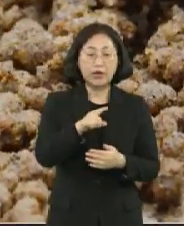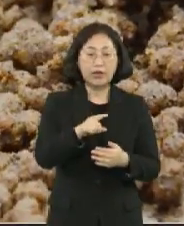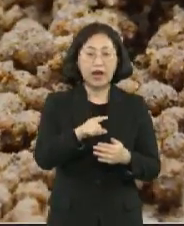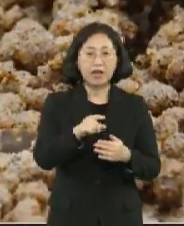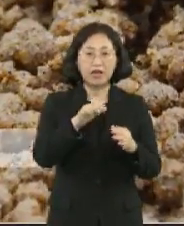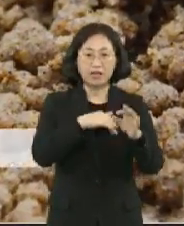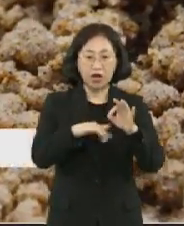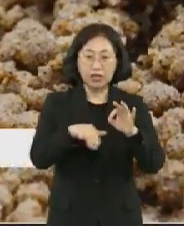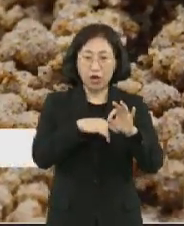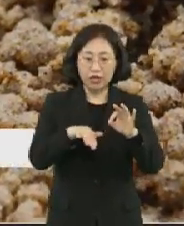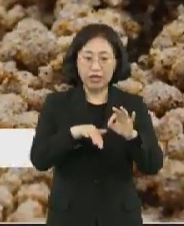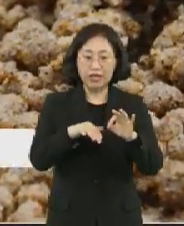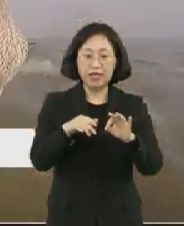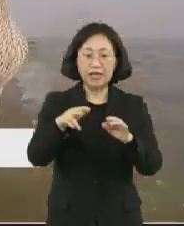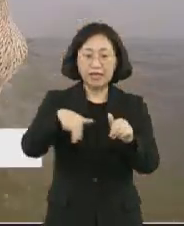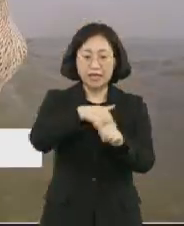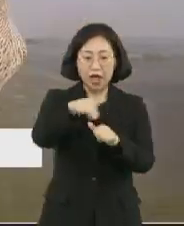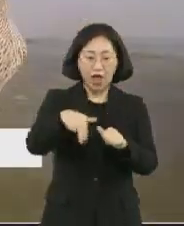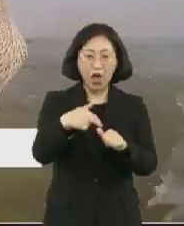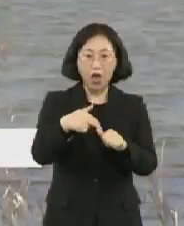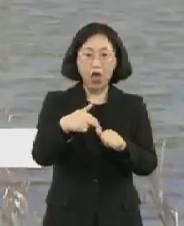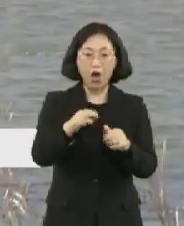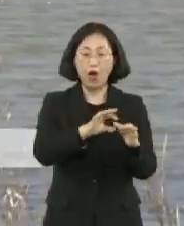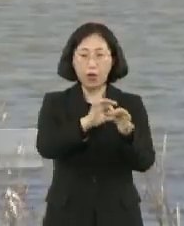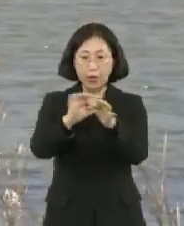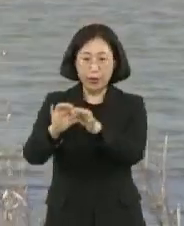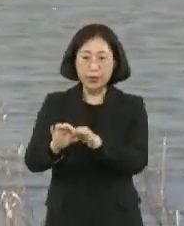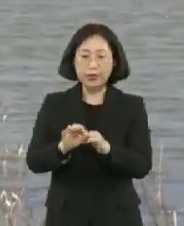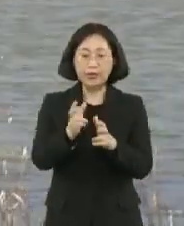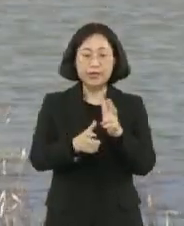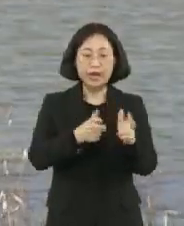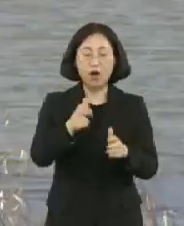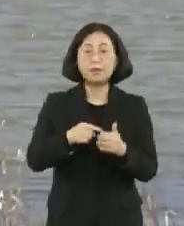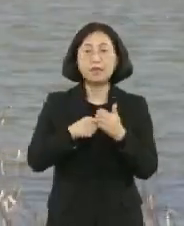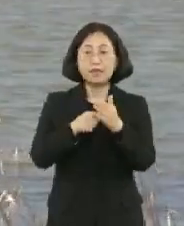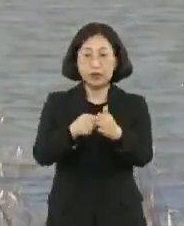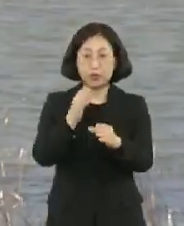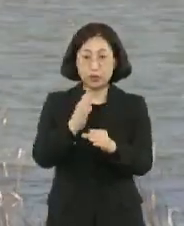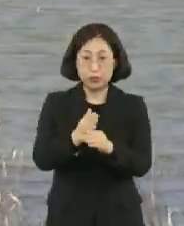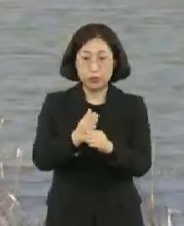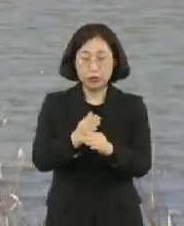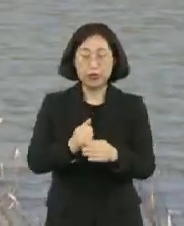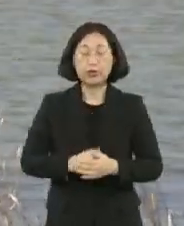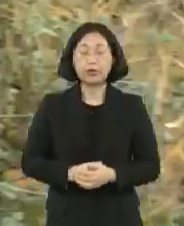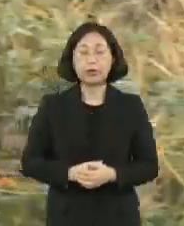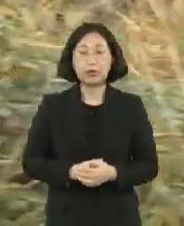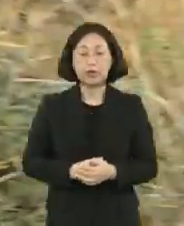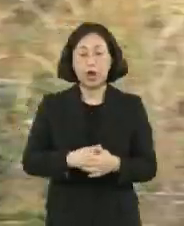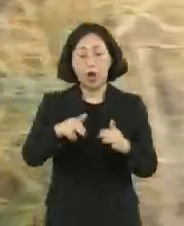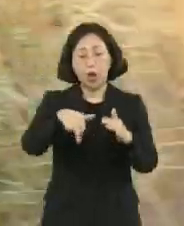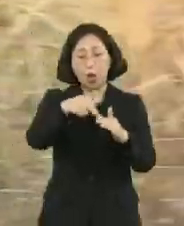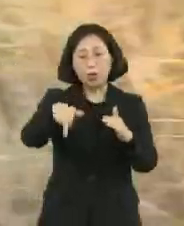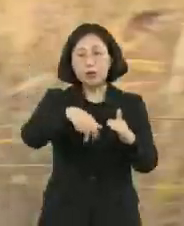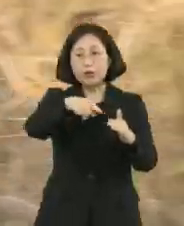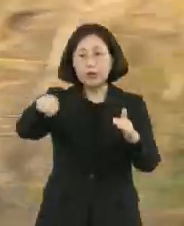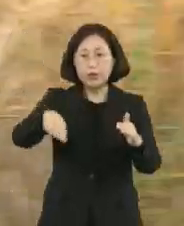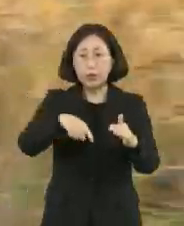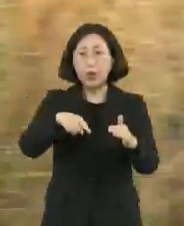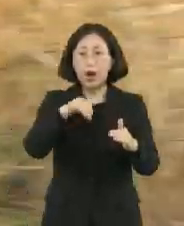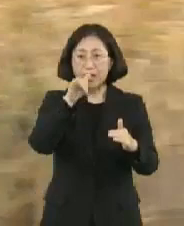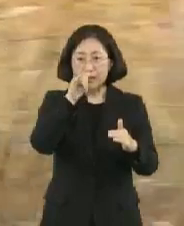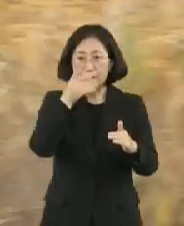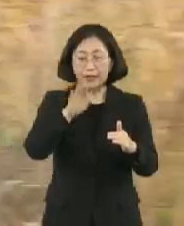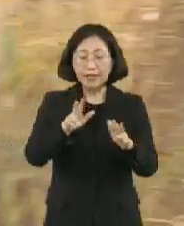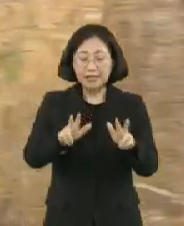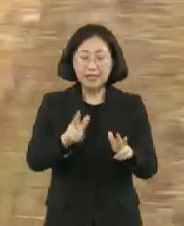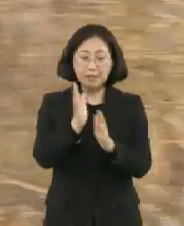연계 생태 공원화하는 일명 서천 브라운필드 사업을 진행 중입니다. 한때 콘크리트로 뒤덮였던 곳이 지금은